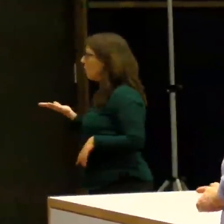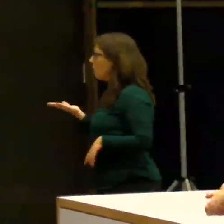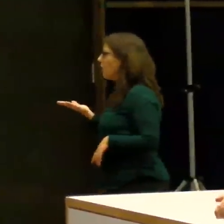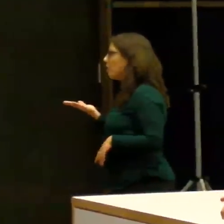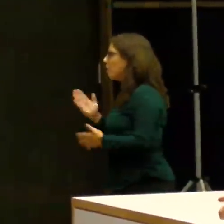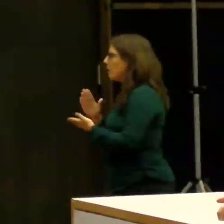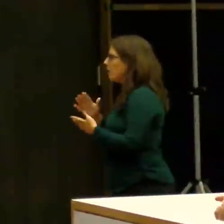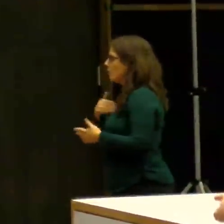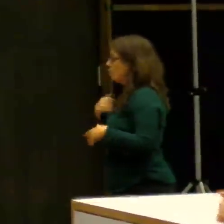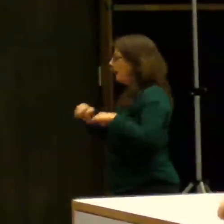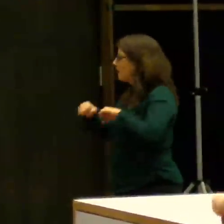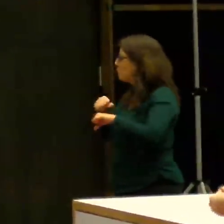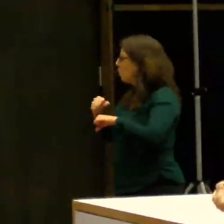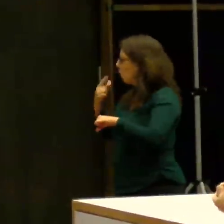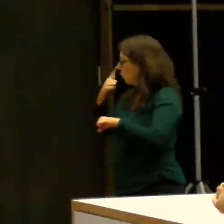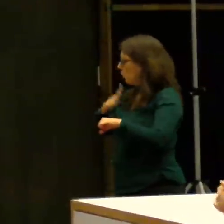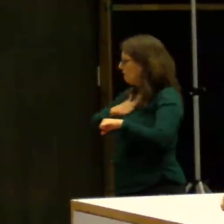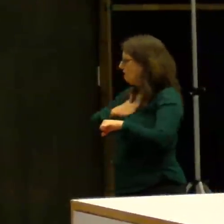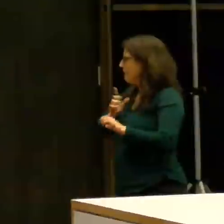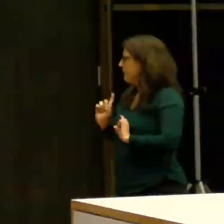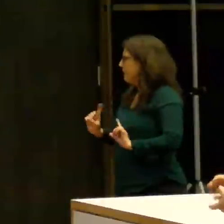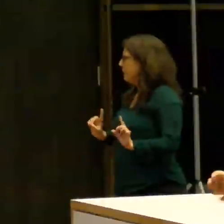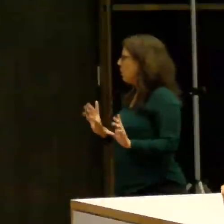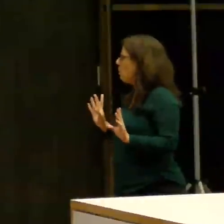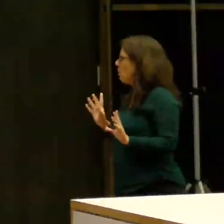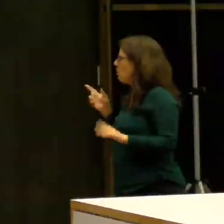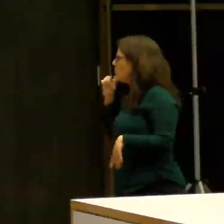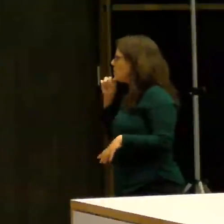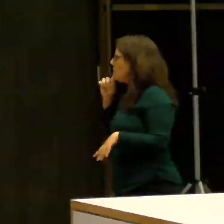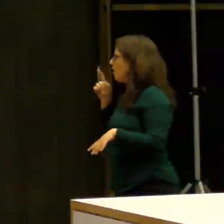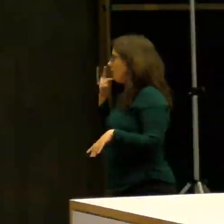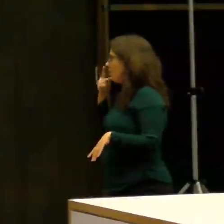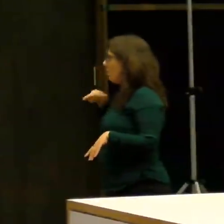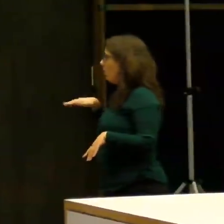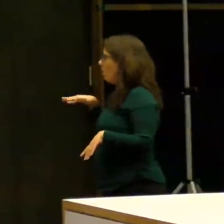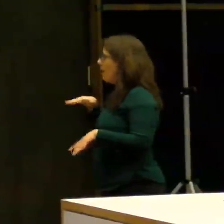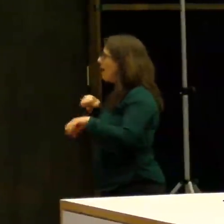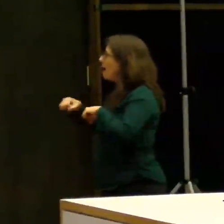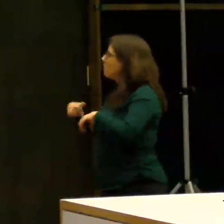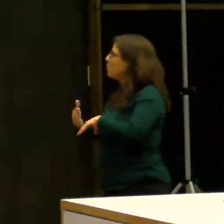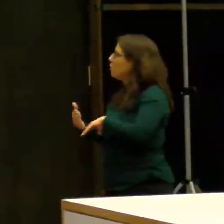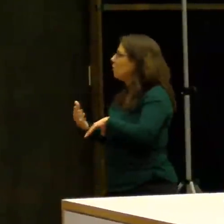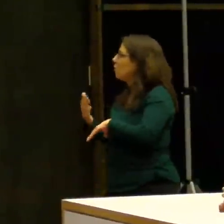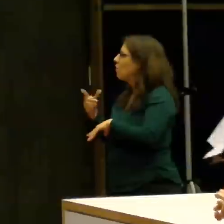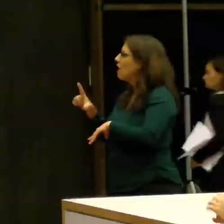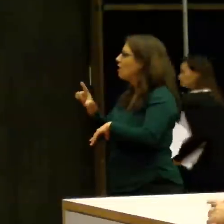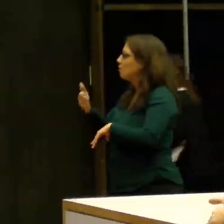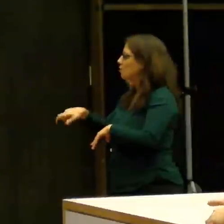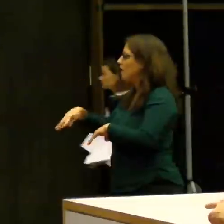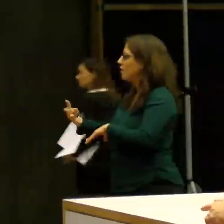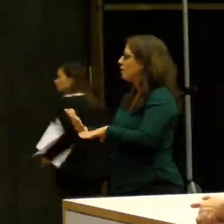ce n'est pas des actions qu'on choisirait de faire aujourd'hui. Je pense que c'est des actions qu'on a menées avant la naissance de